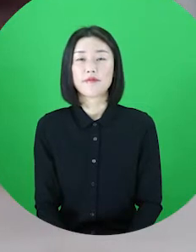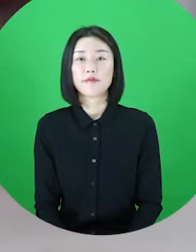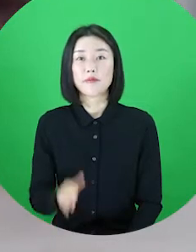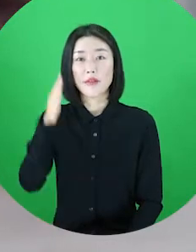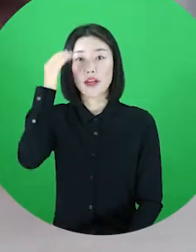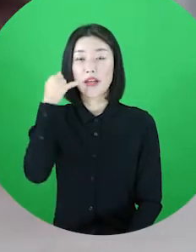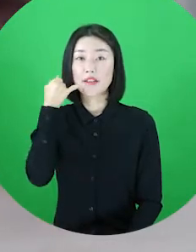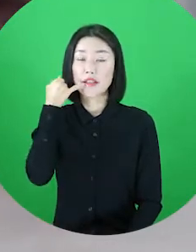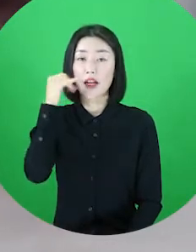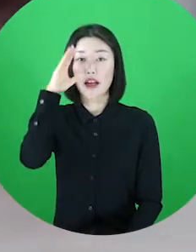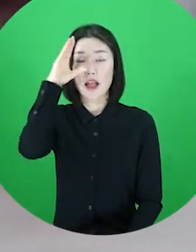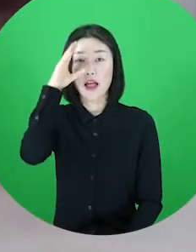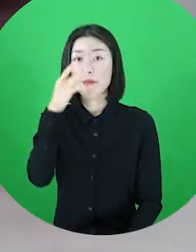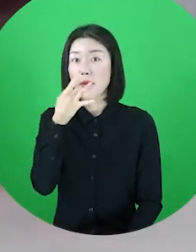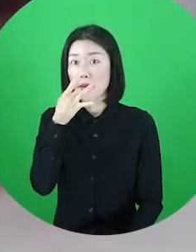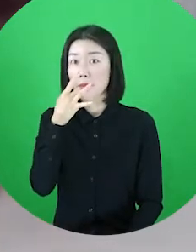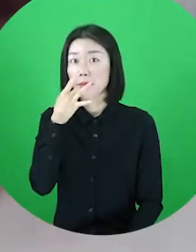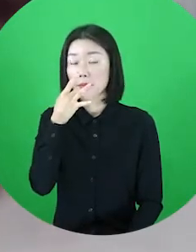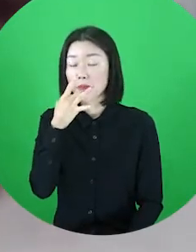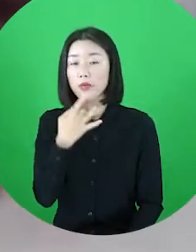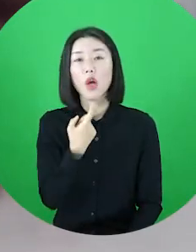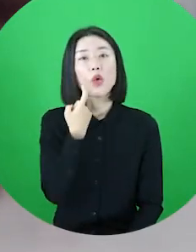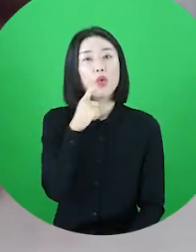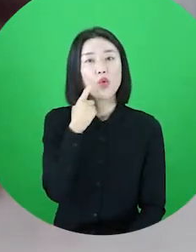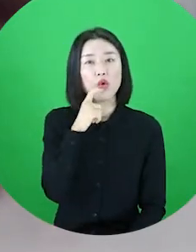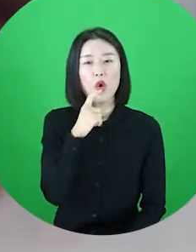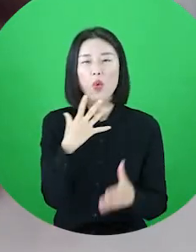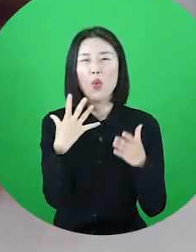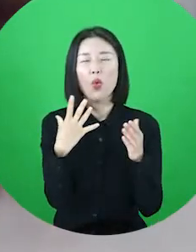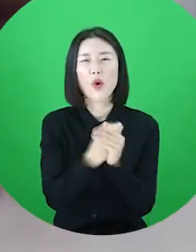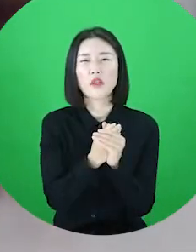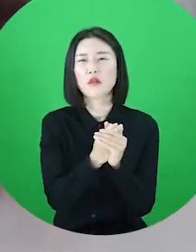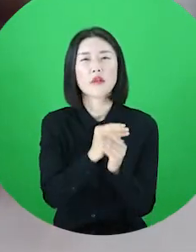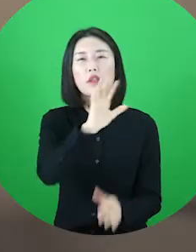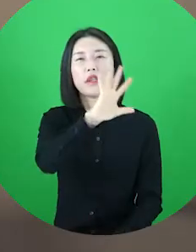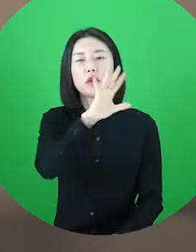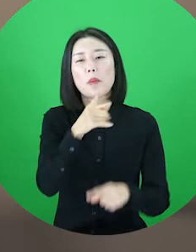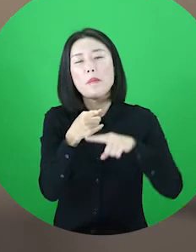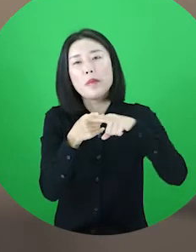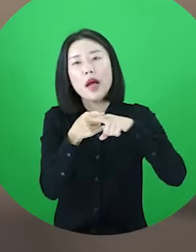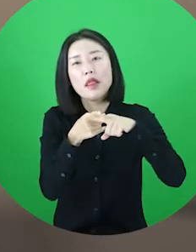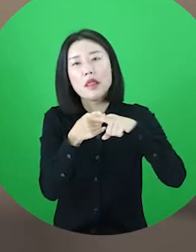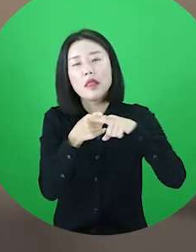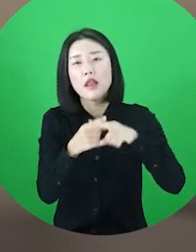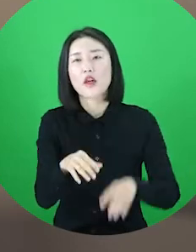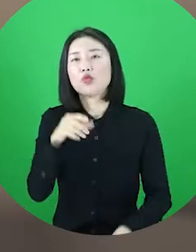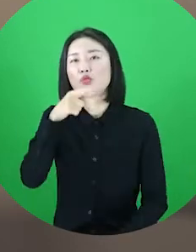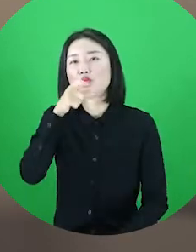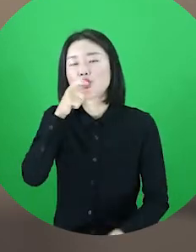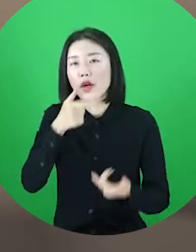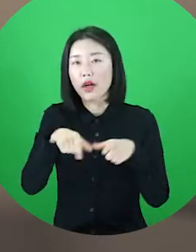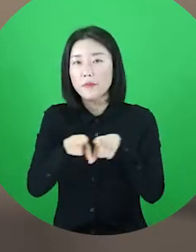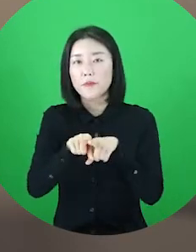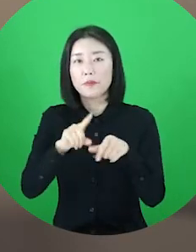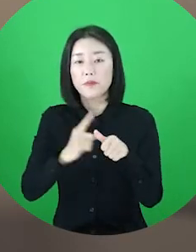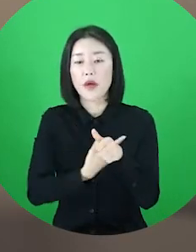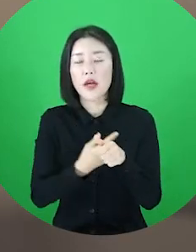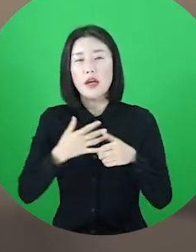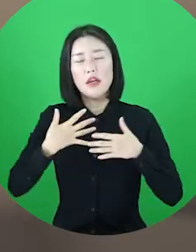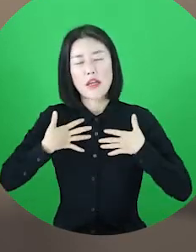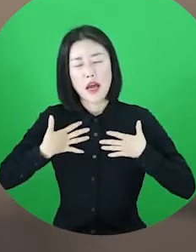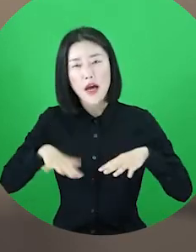간장 계란밥에는 노른자를 완전히 익히지 않고 넣을 거예요. 그래서 약한 불에서